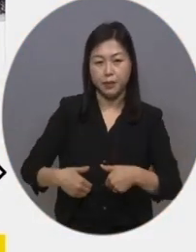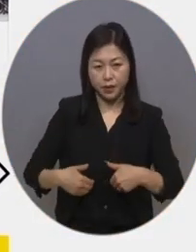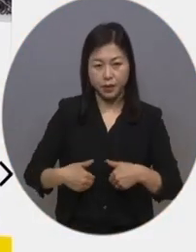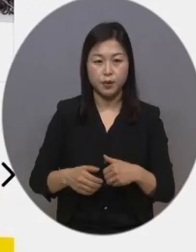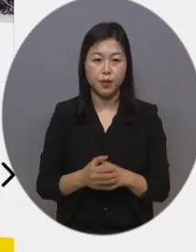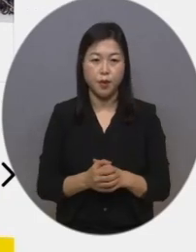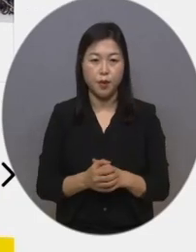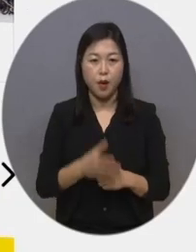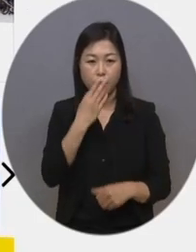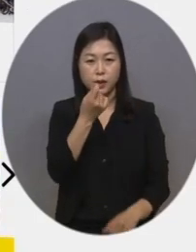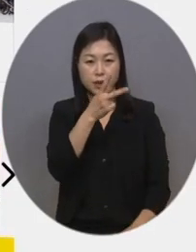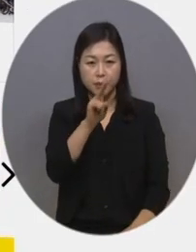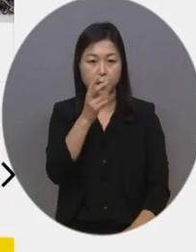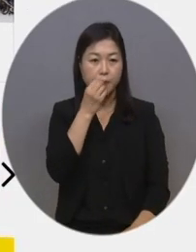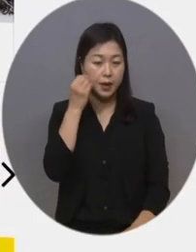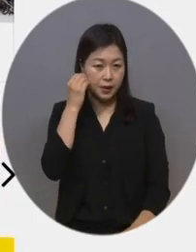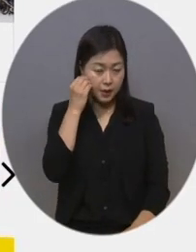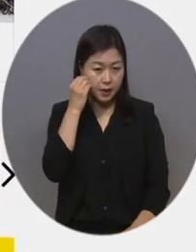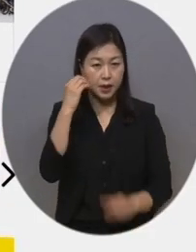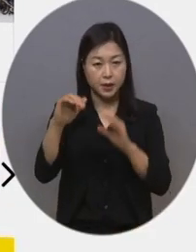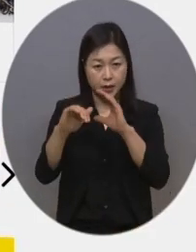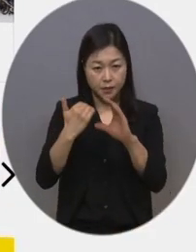홈페이지 또는 전자우편,